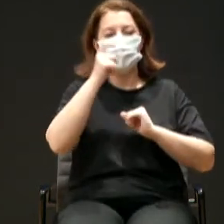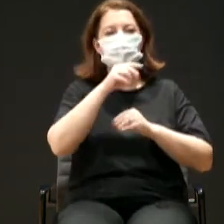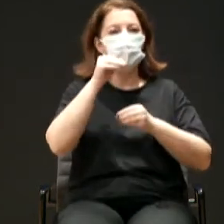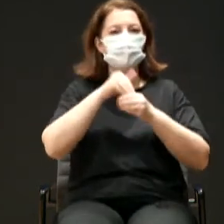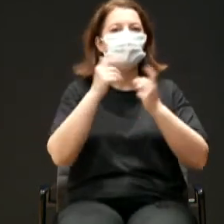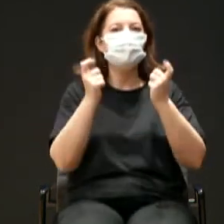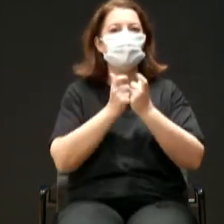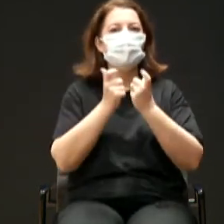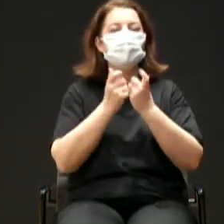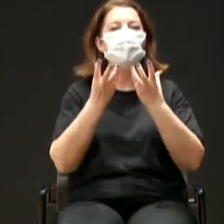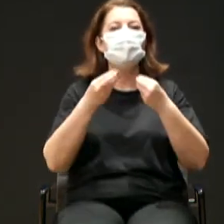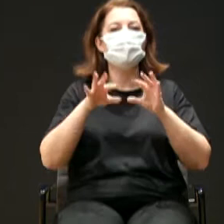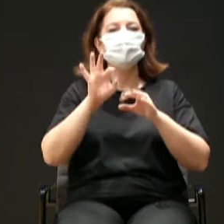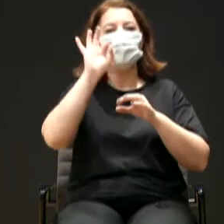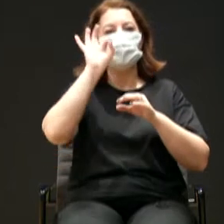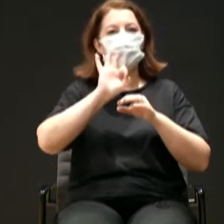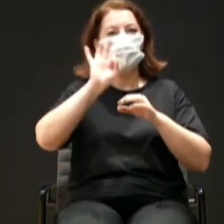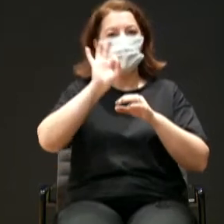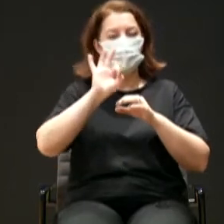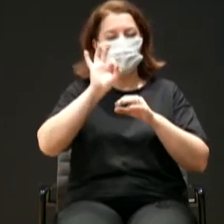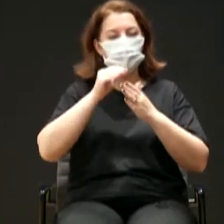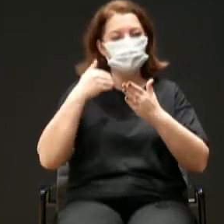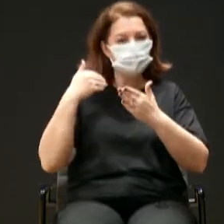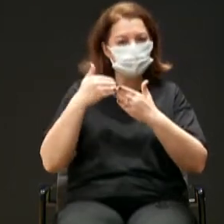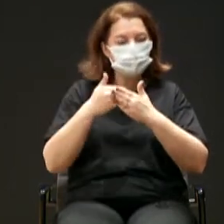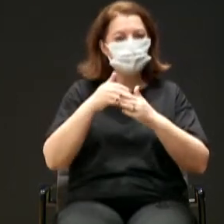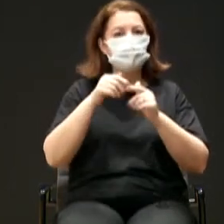olmayacak. Eylül'e kadar. Bu süreçte